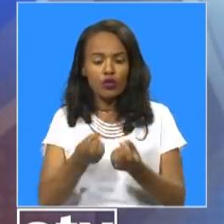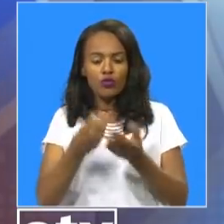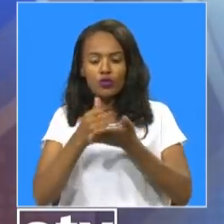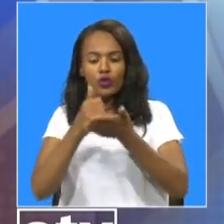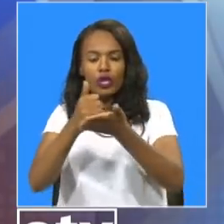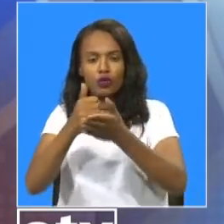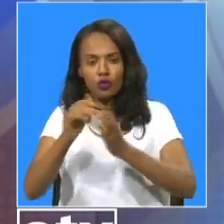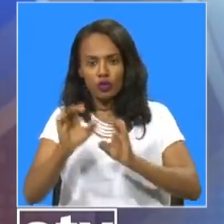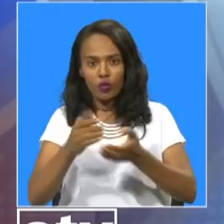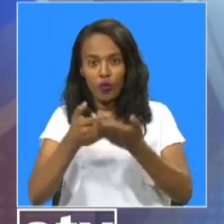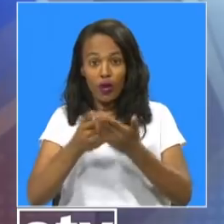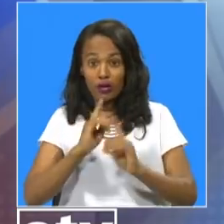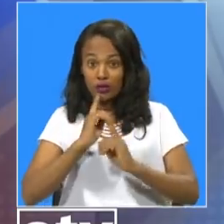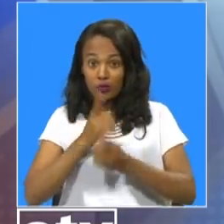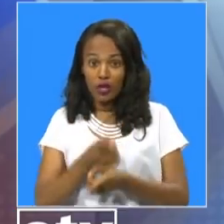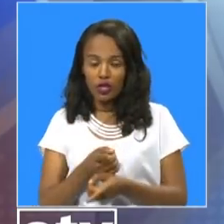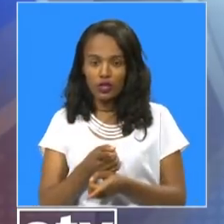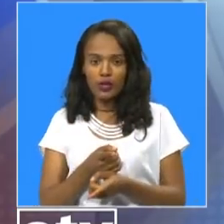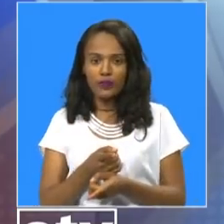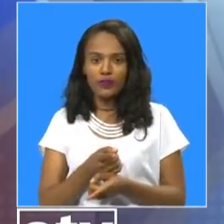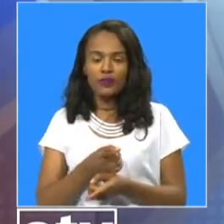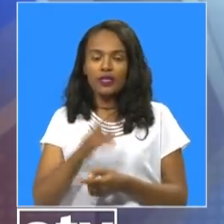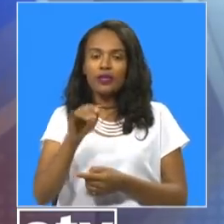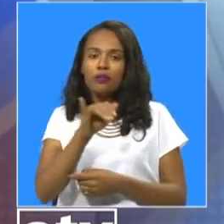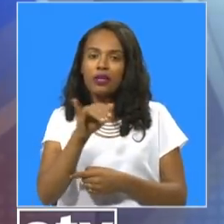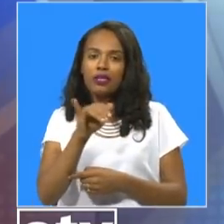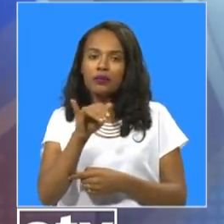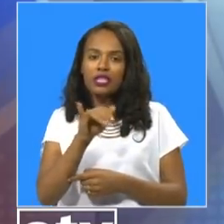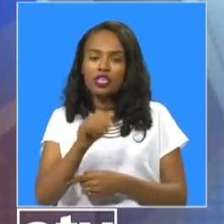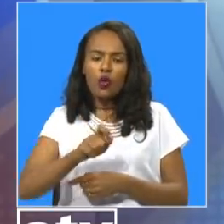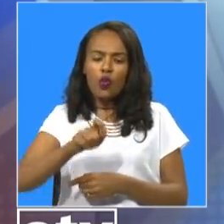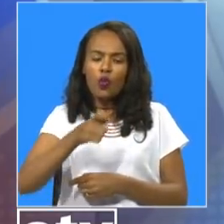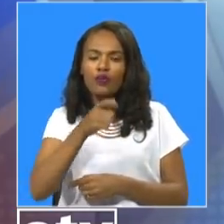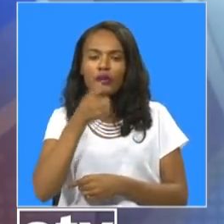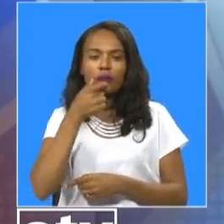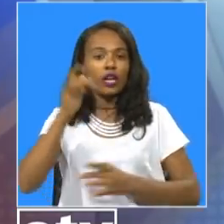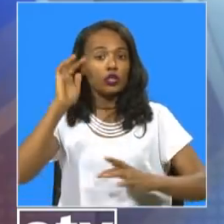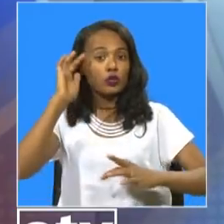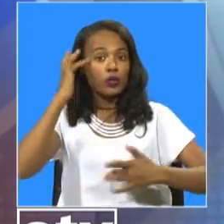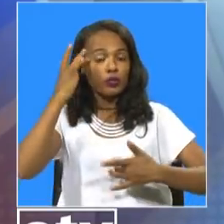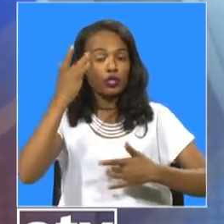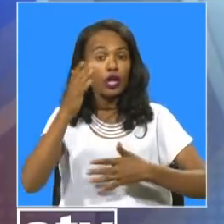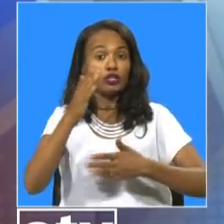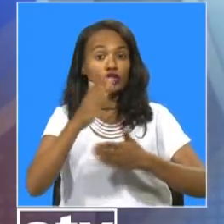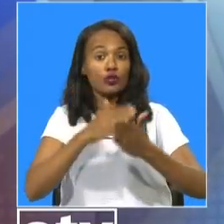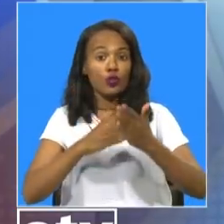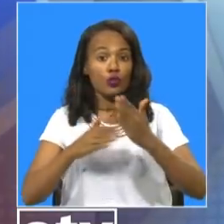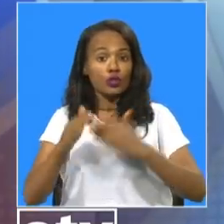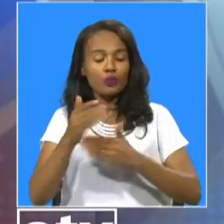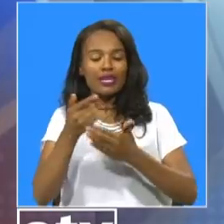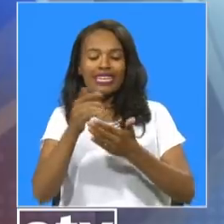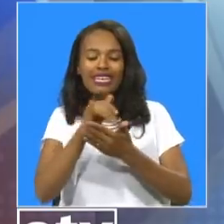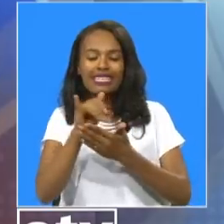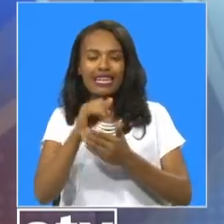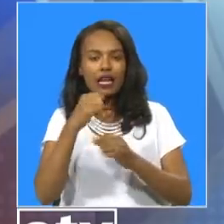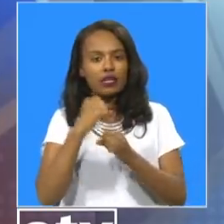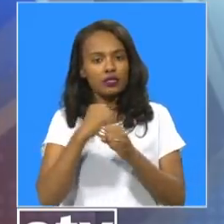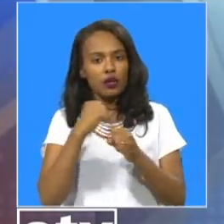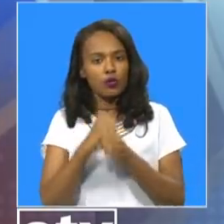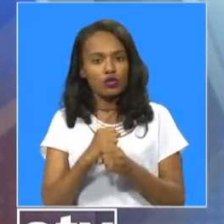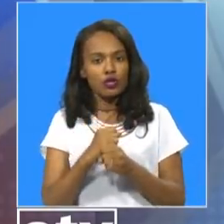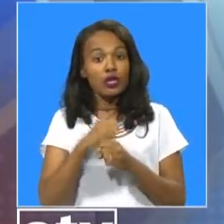እገዛዎች ተደርገዋል ለዚህ ምላሽ። በተመሳሳዩ ቁልፍ ለምንላቸው የበሽታ ችግሮችም የዚህን አይነት